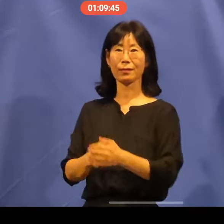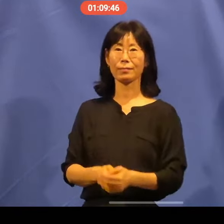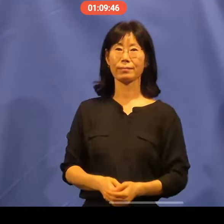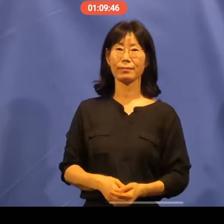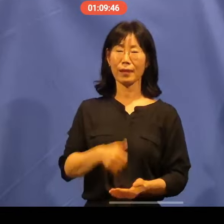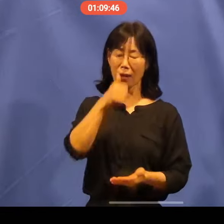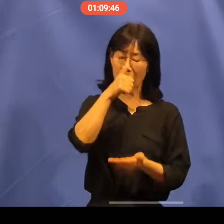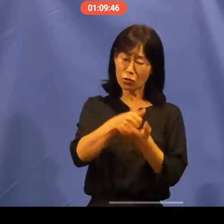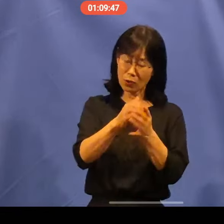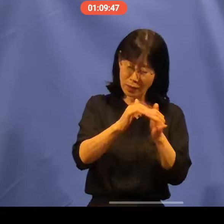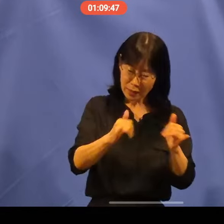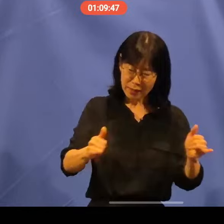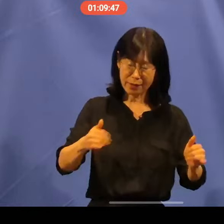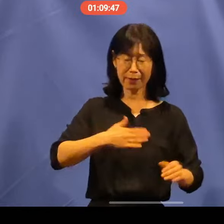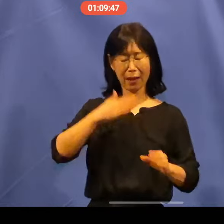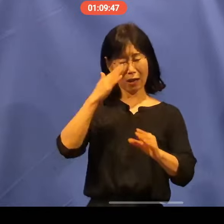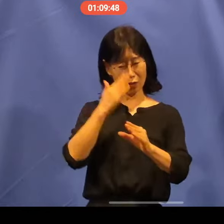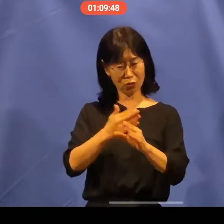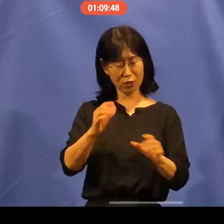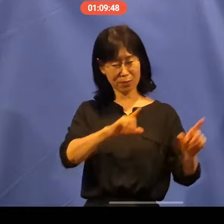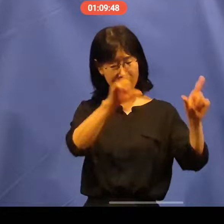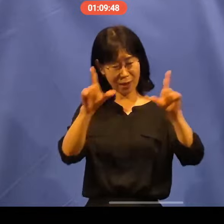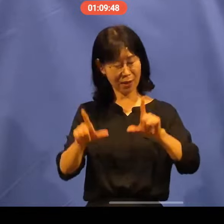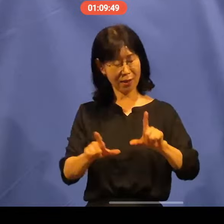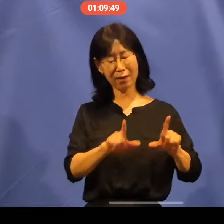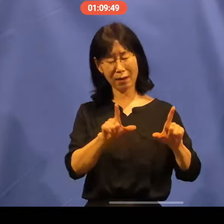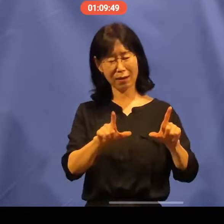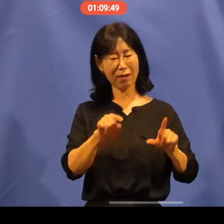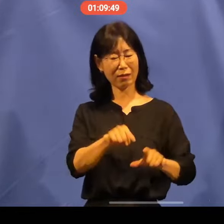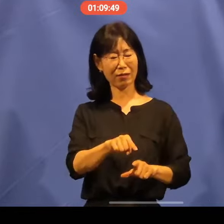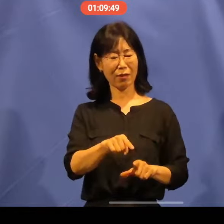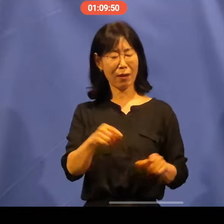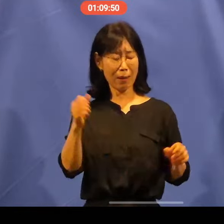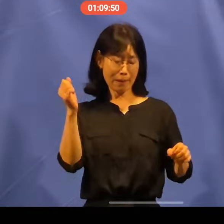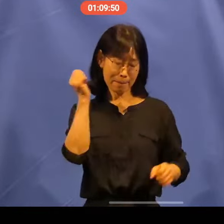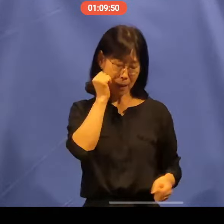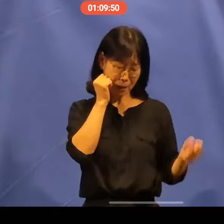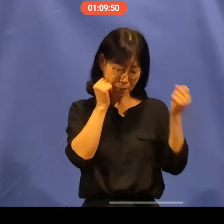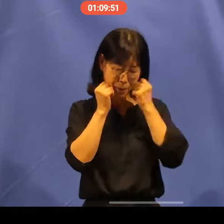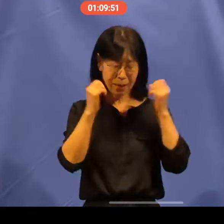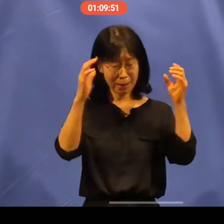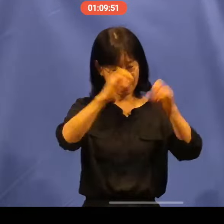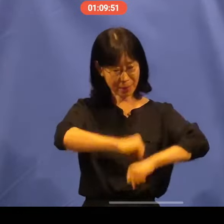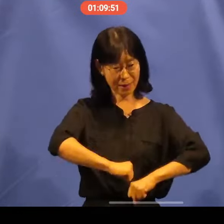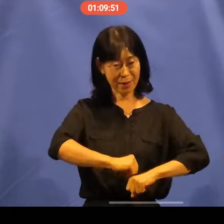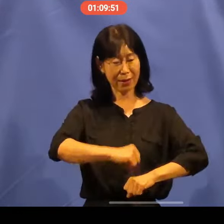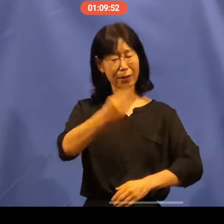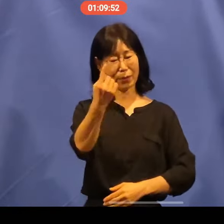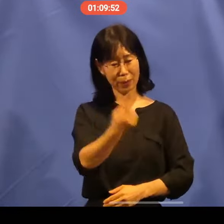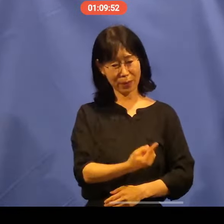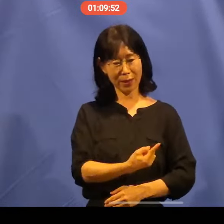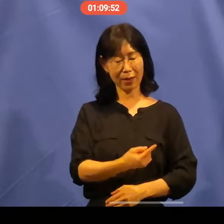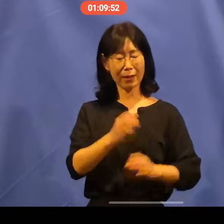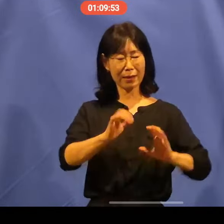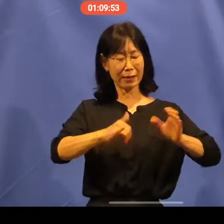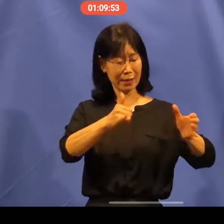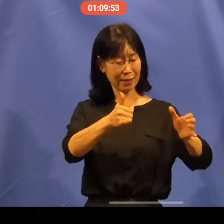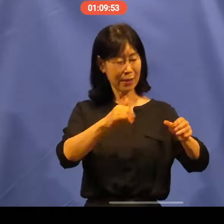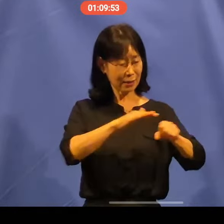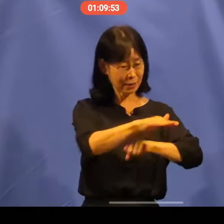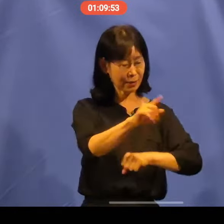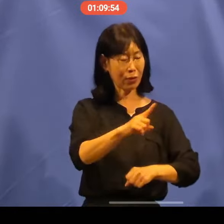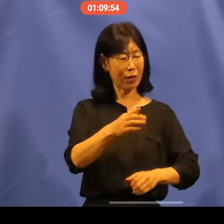죄인은 끊임없이 자기 중심적으로 살게 만들어요. 그게 망하는 길이에요. 근데 오늘 세상이 전부 다 자기에게 집중해요.